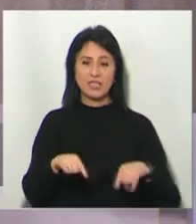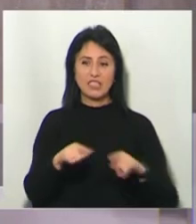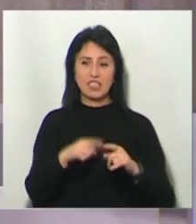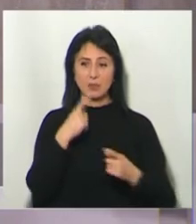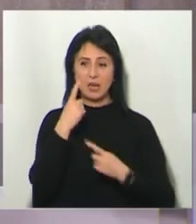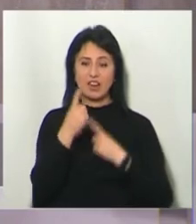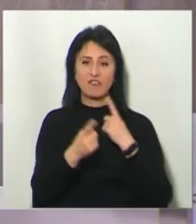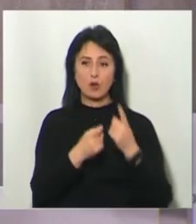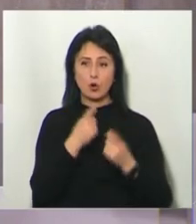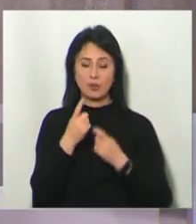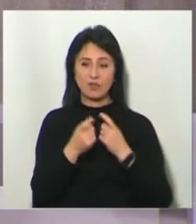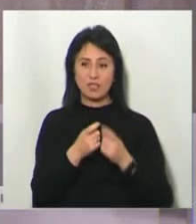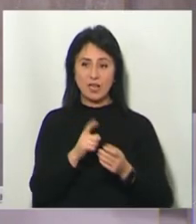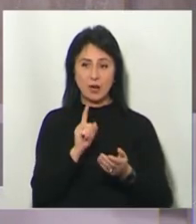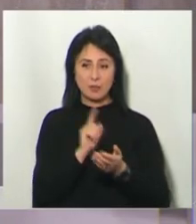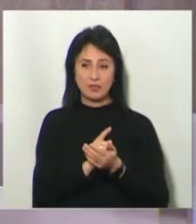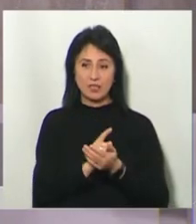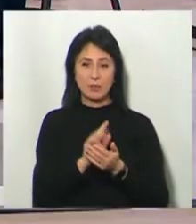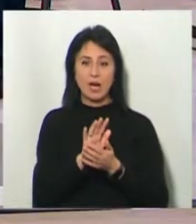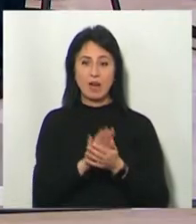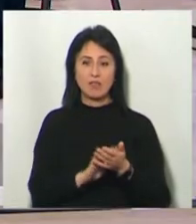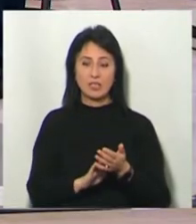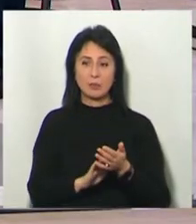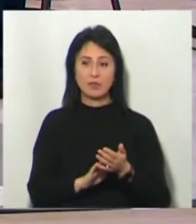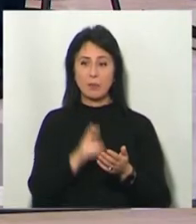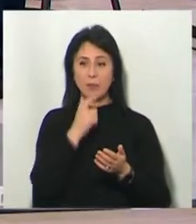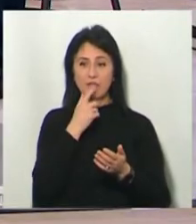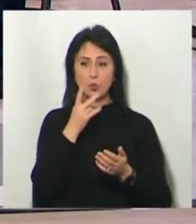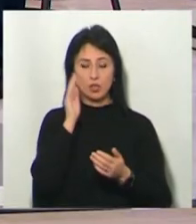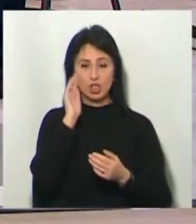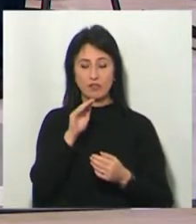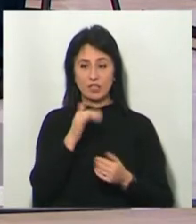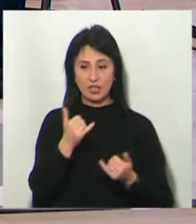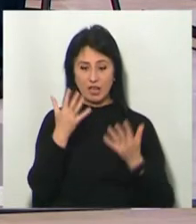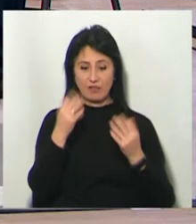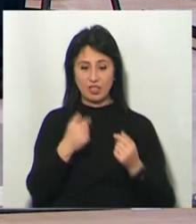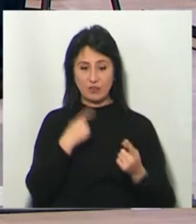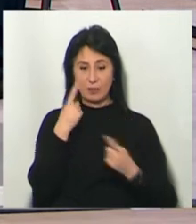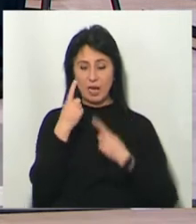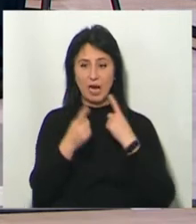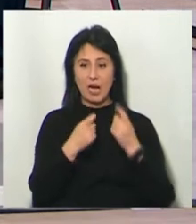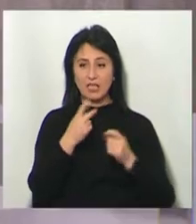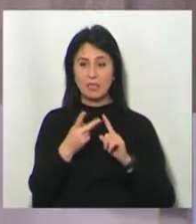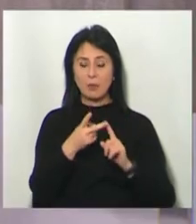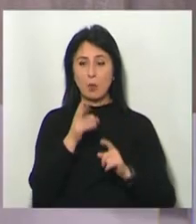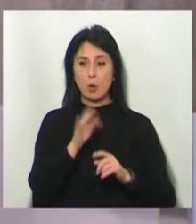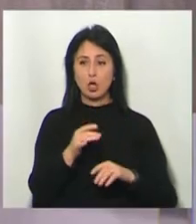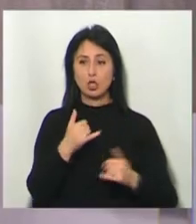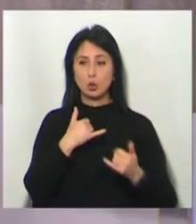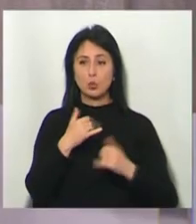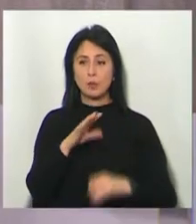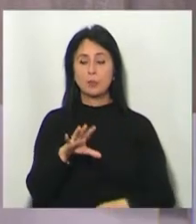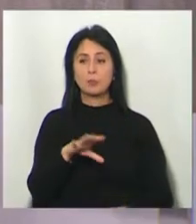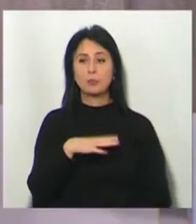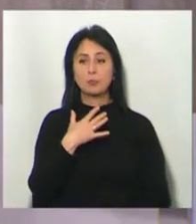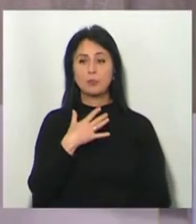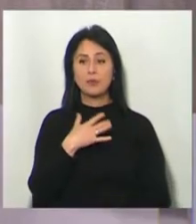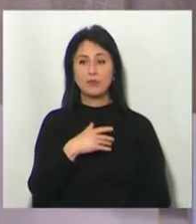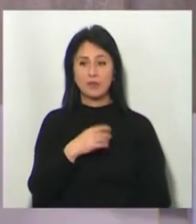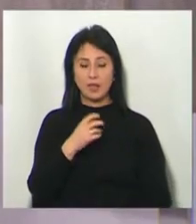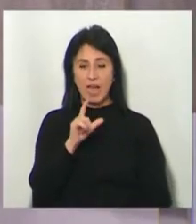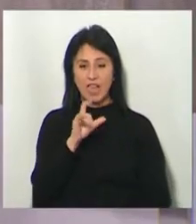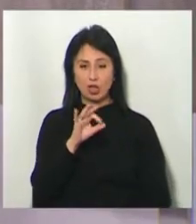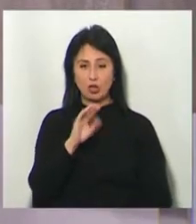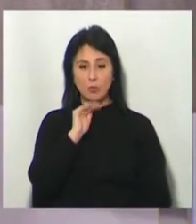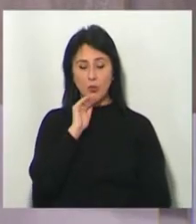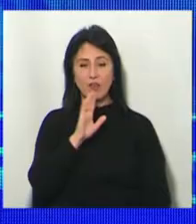საზოგადოების ინფორმირებას Așa cum urmează, cauva grăzile, ma gură băsunt de șeva, să nu trebuie de liceu, nici de cemis, meore blogist, umre, bipzan de boten,